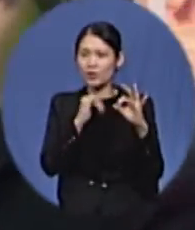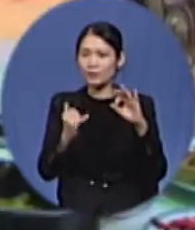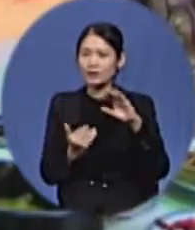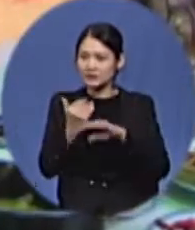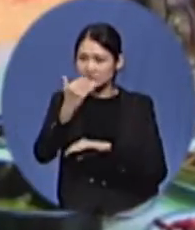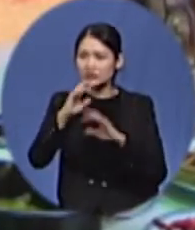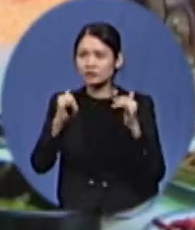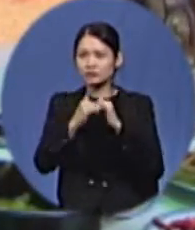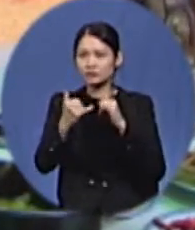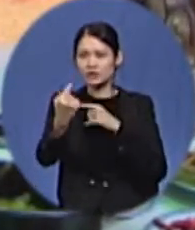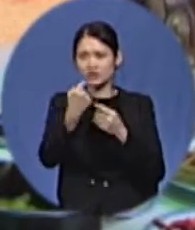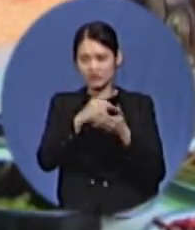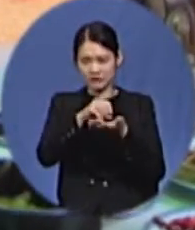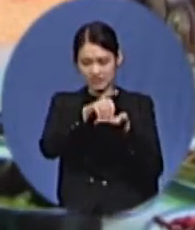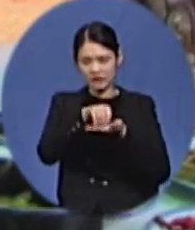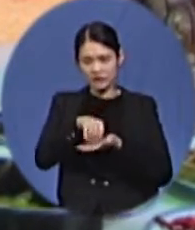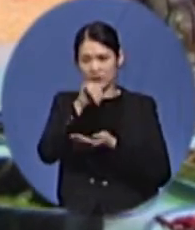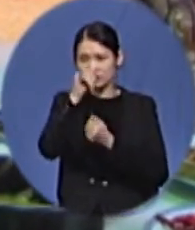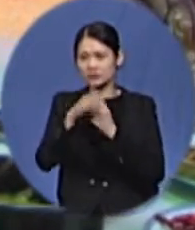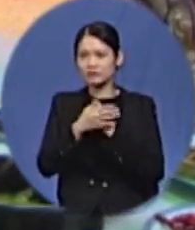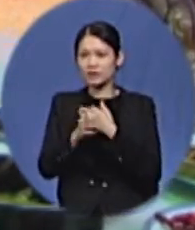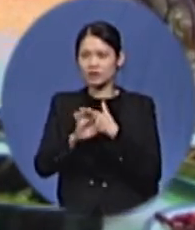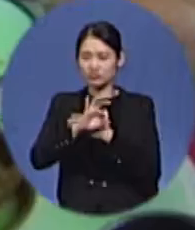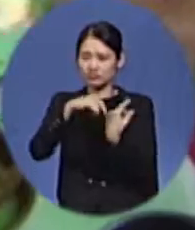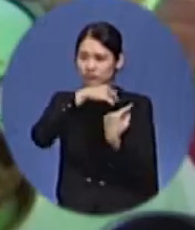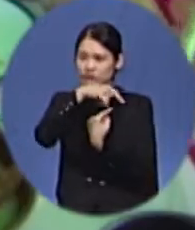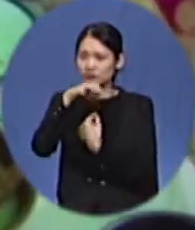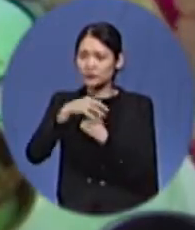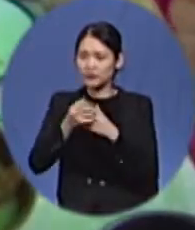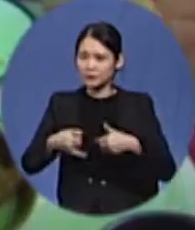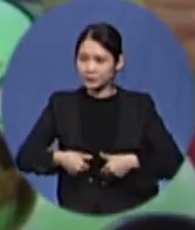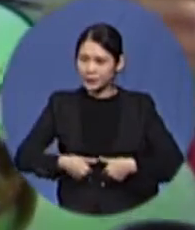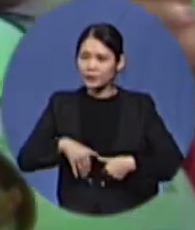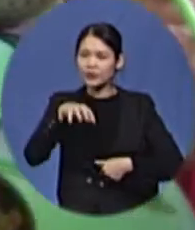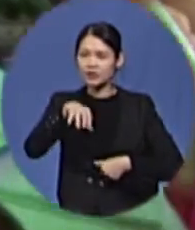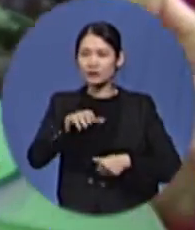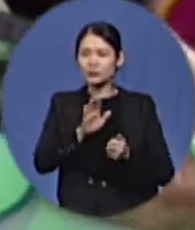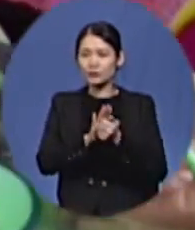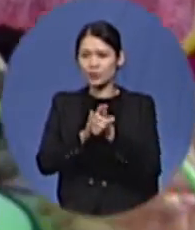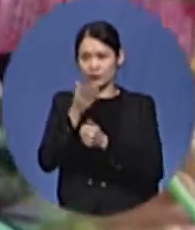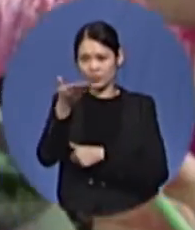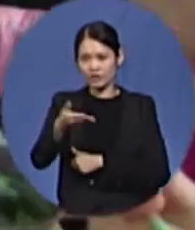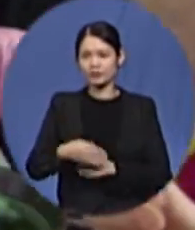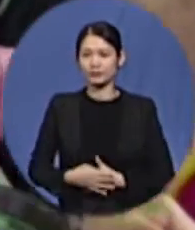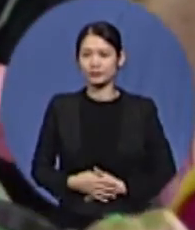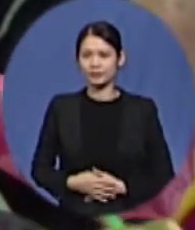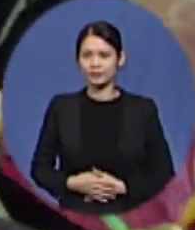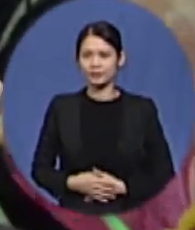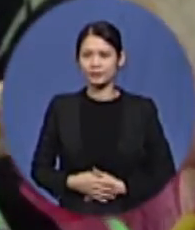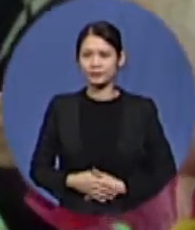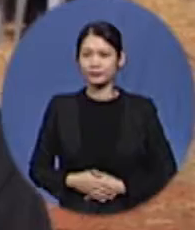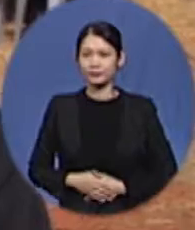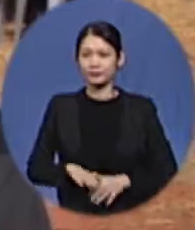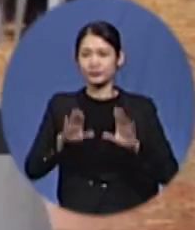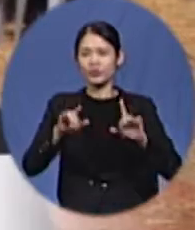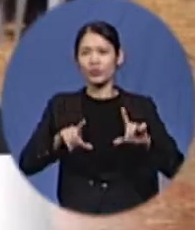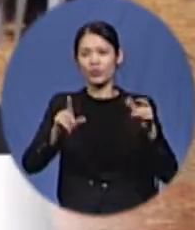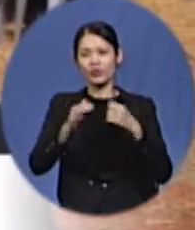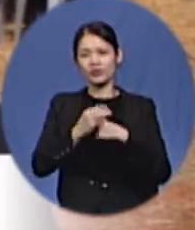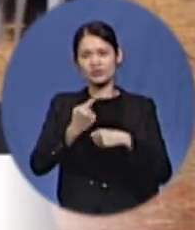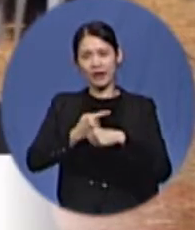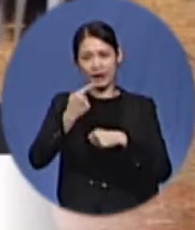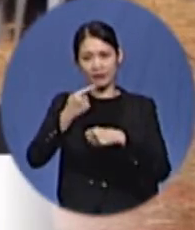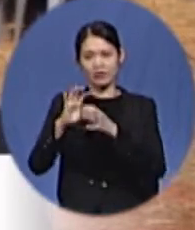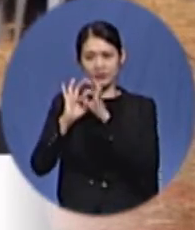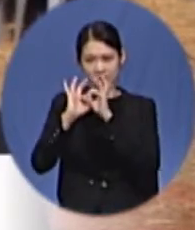주민이 신청만 하면 운영비와 필요한 장소 조성을 지원하고 있습니다. 올해는 작년에